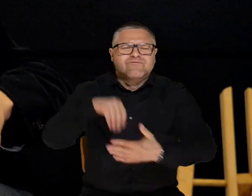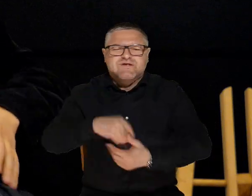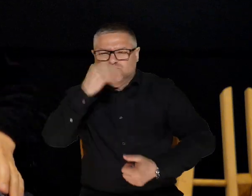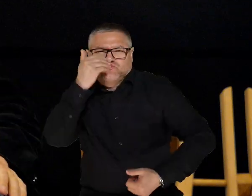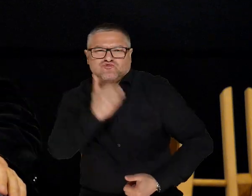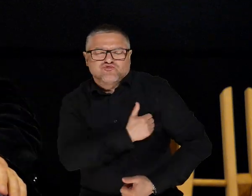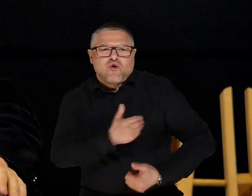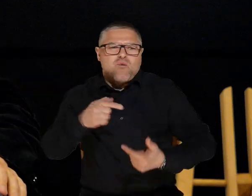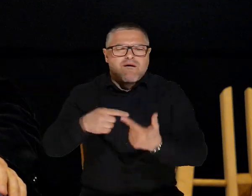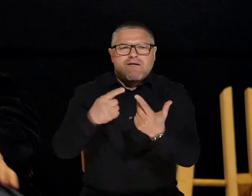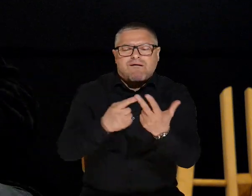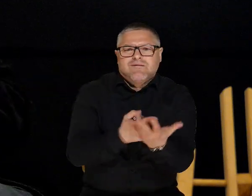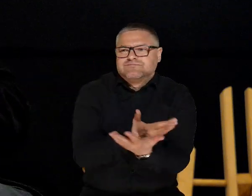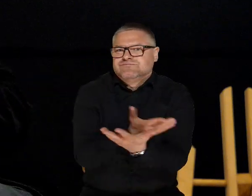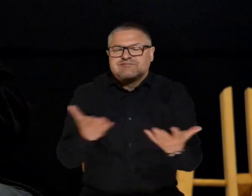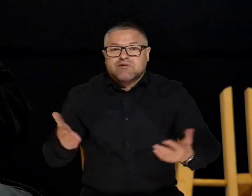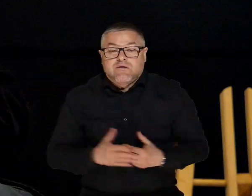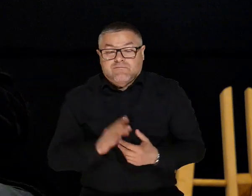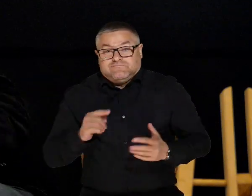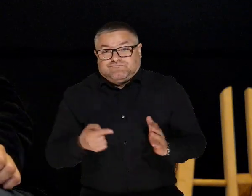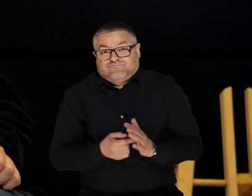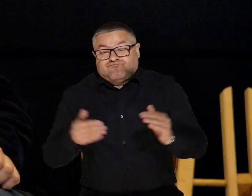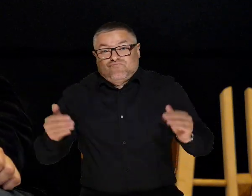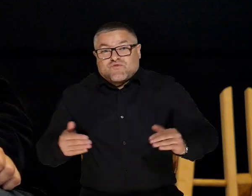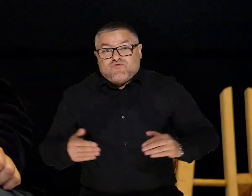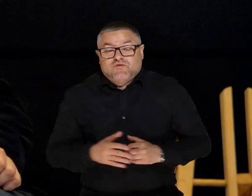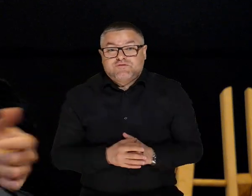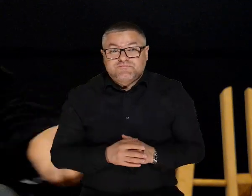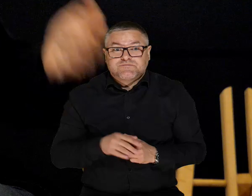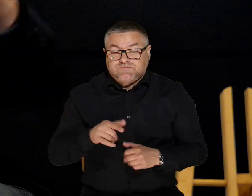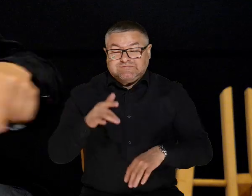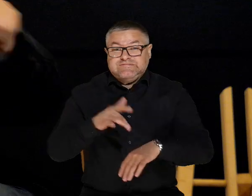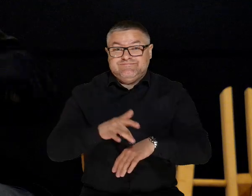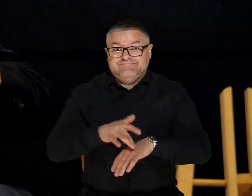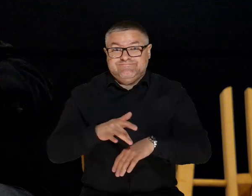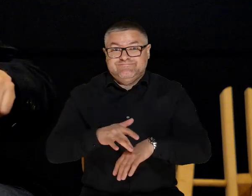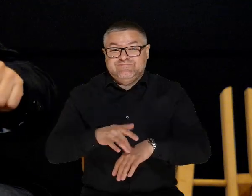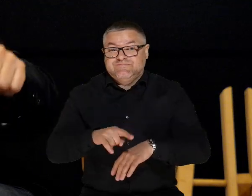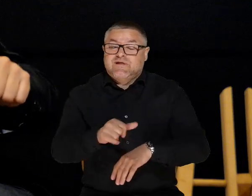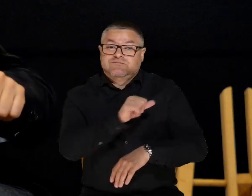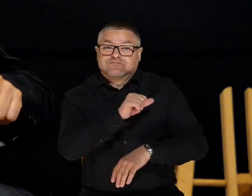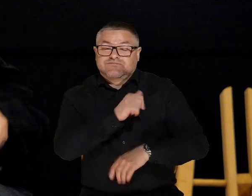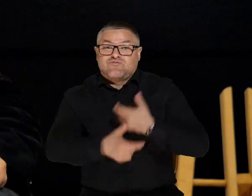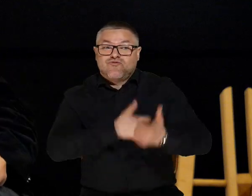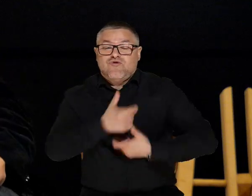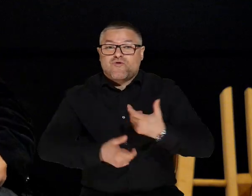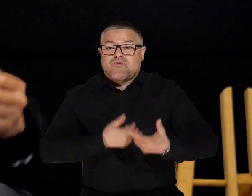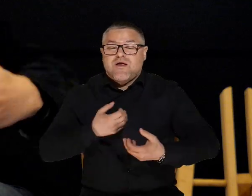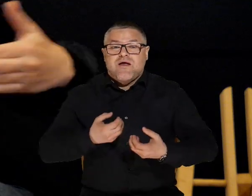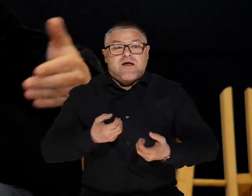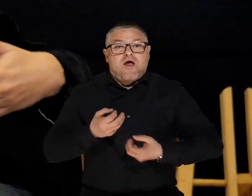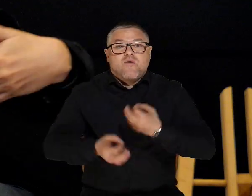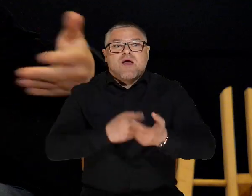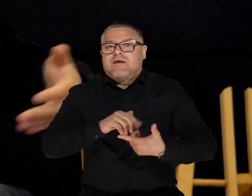szkół. I właśnie no, może tak naprawdę teraz to jest bardziej efektem tej transmisji, a nie